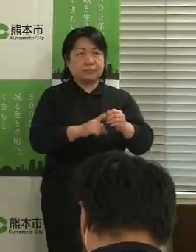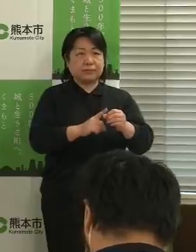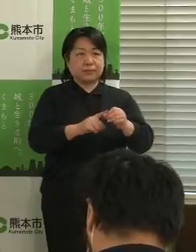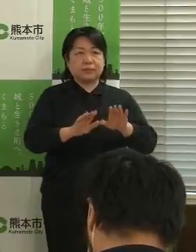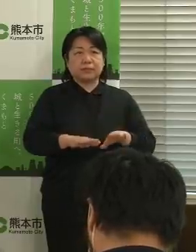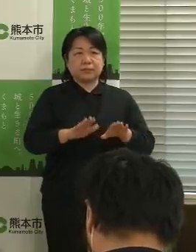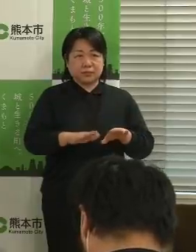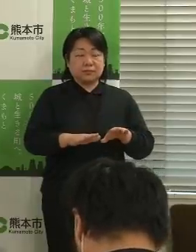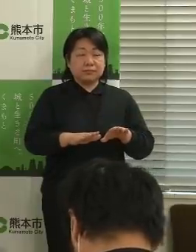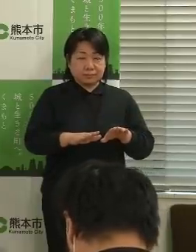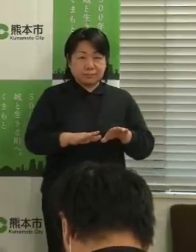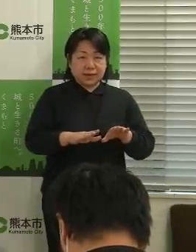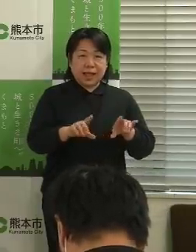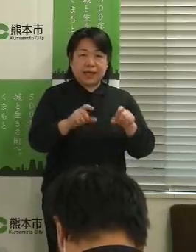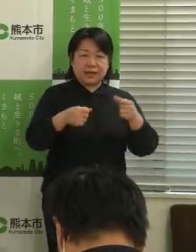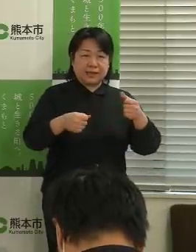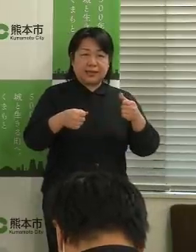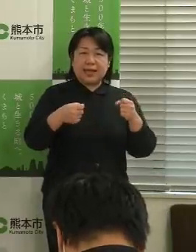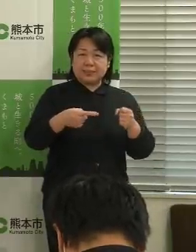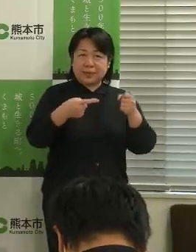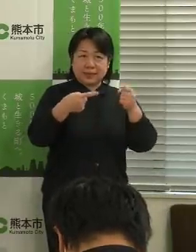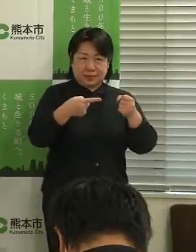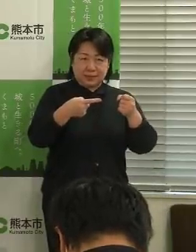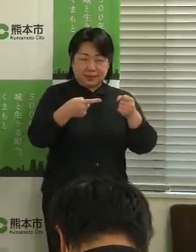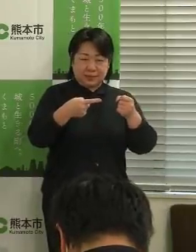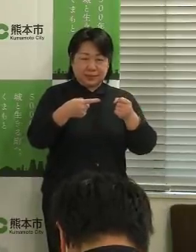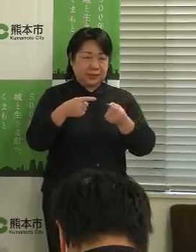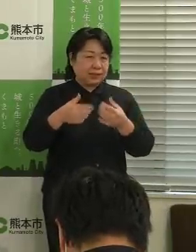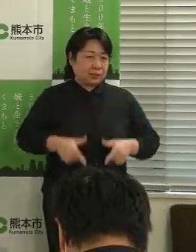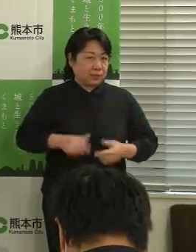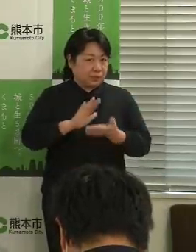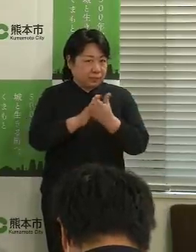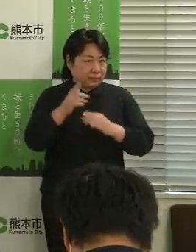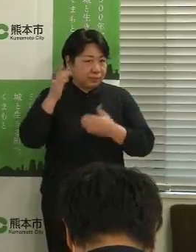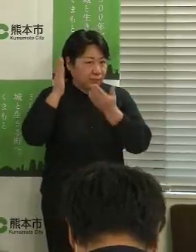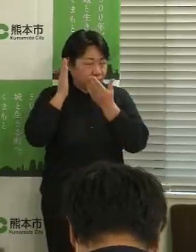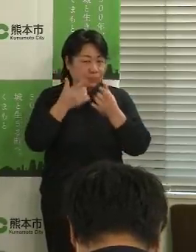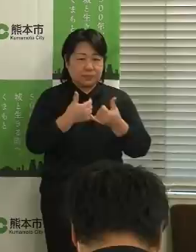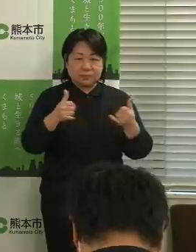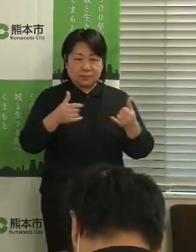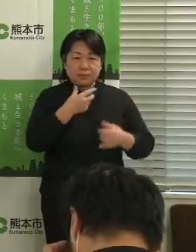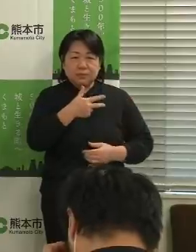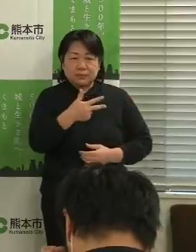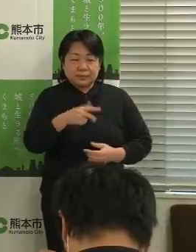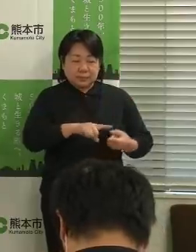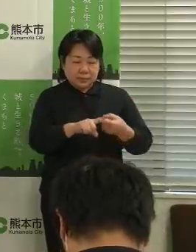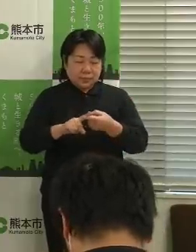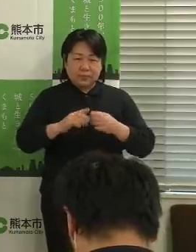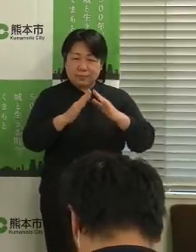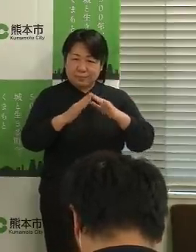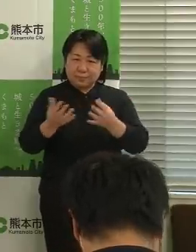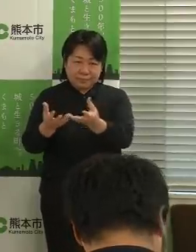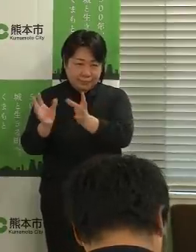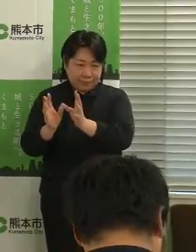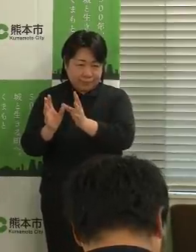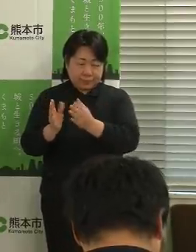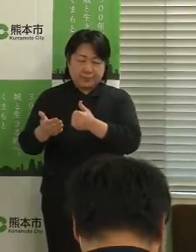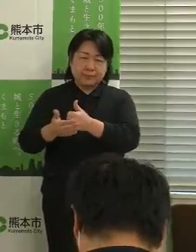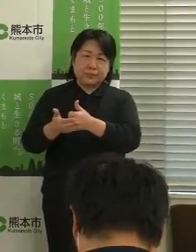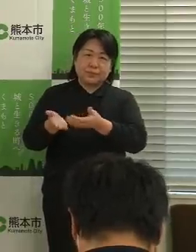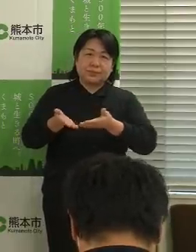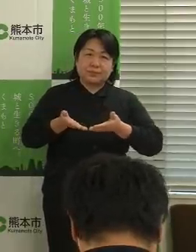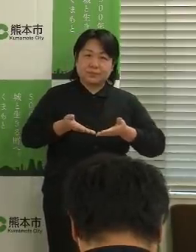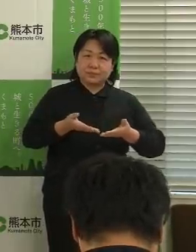今回一般財団法人熊本県ろう者福祉協会様にご協力をいただいたものでございます